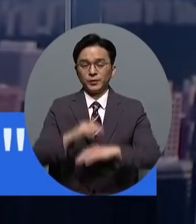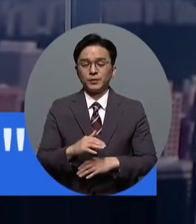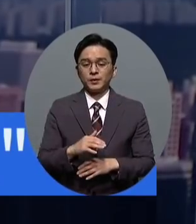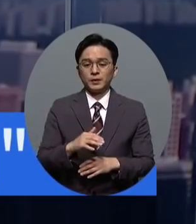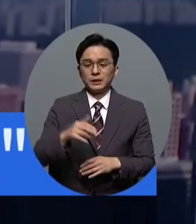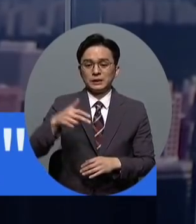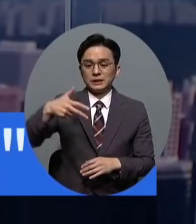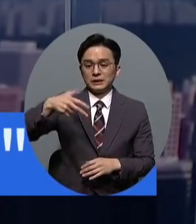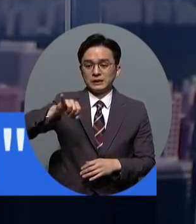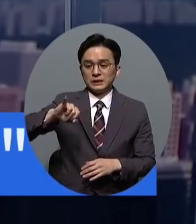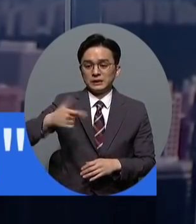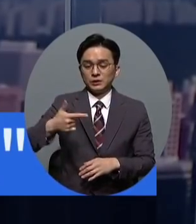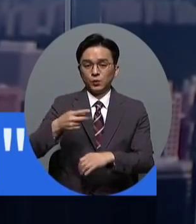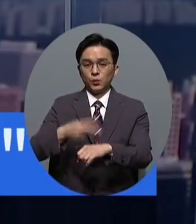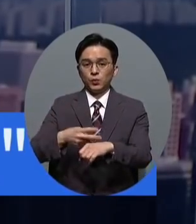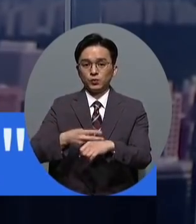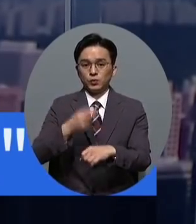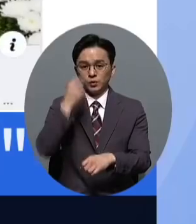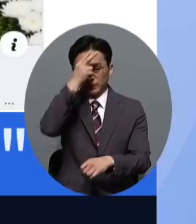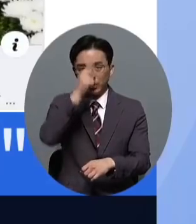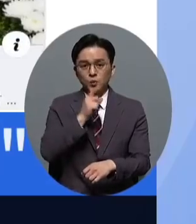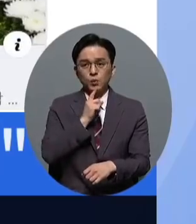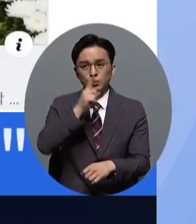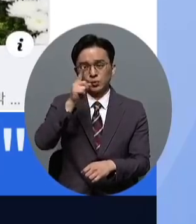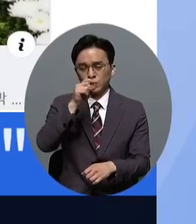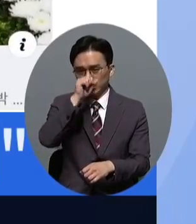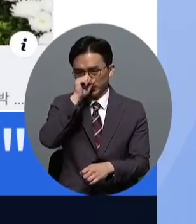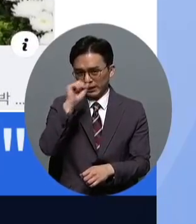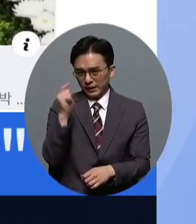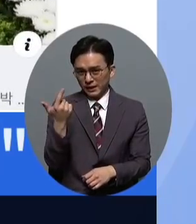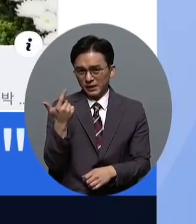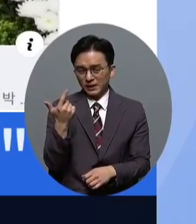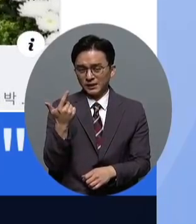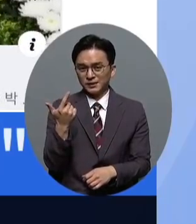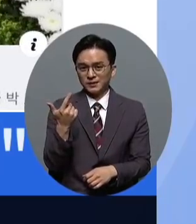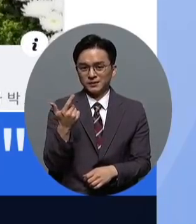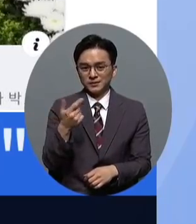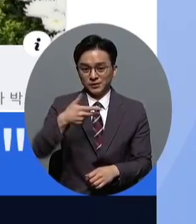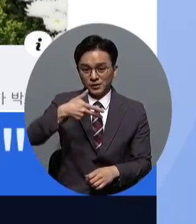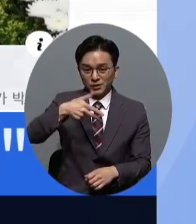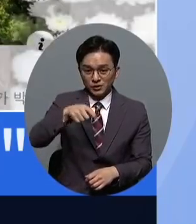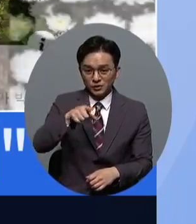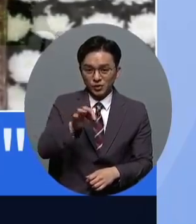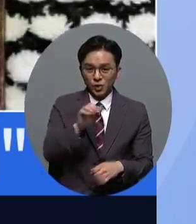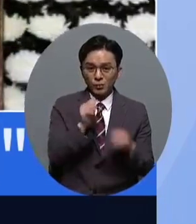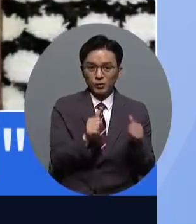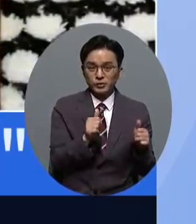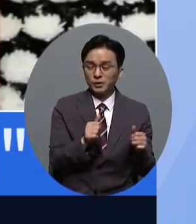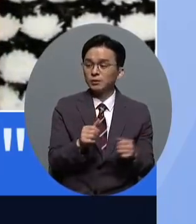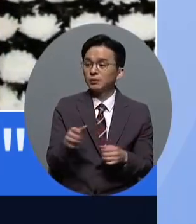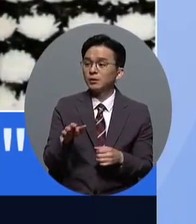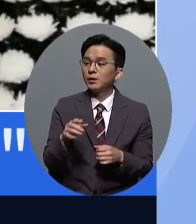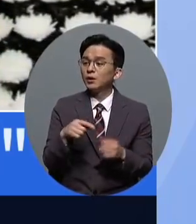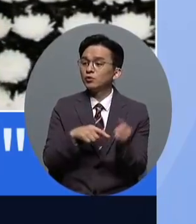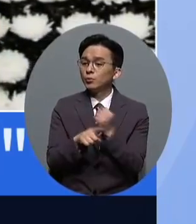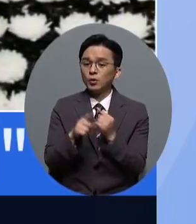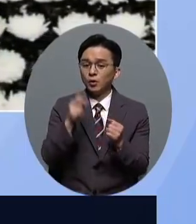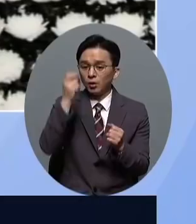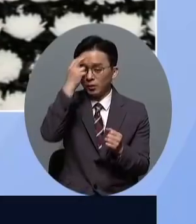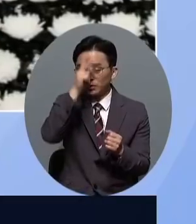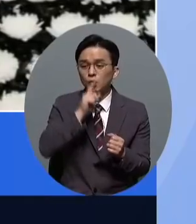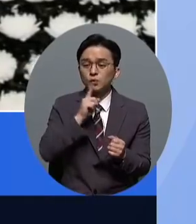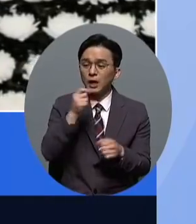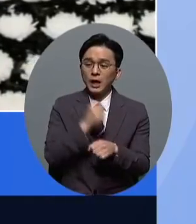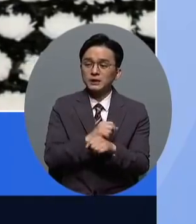옳지 못하다라는 견해를 이제 내놨는데 이에 대해서 이제 정 변호사가 구체적으로 반박 이유를 대봐라라고 또 이제 반박을